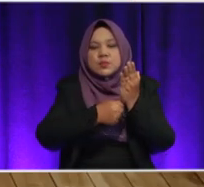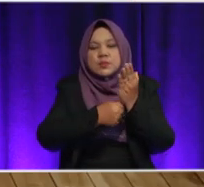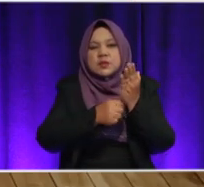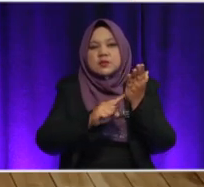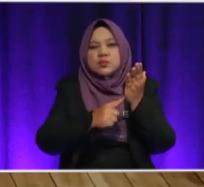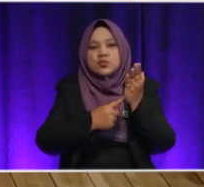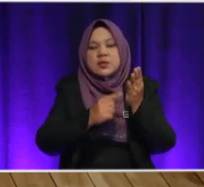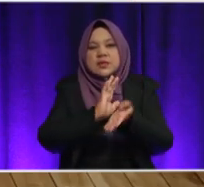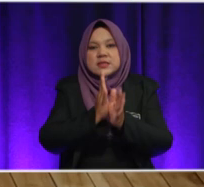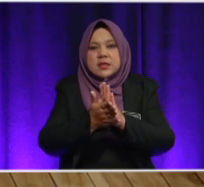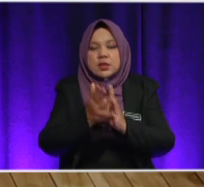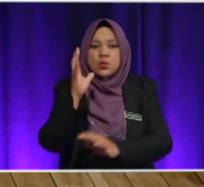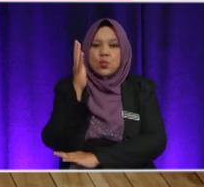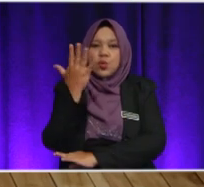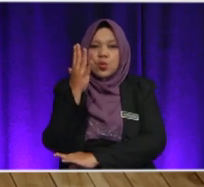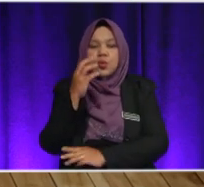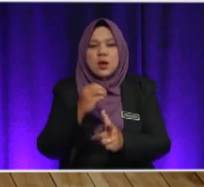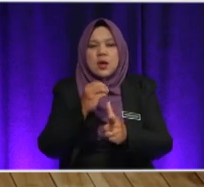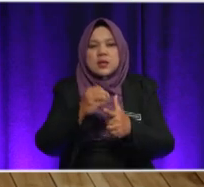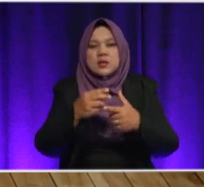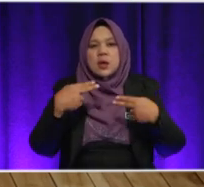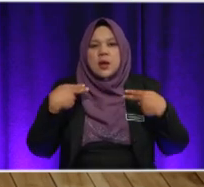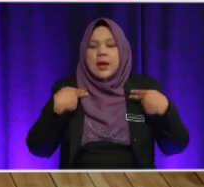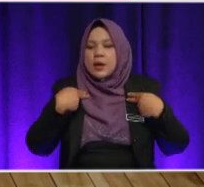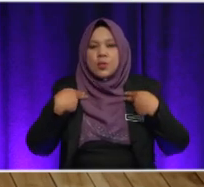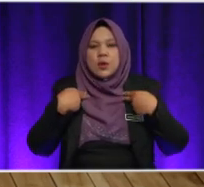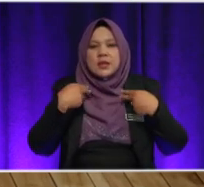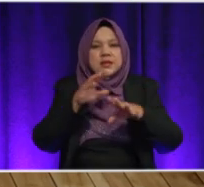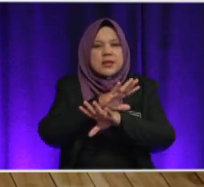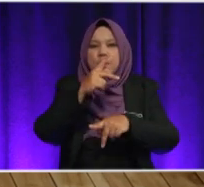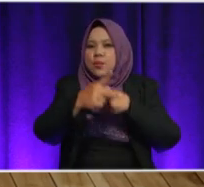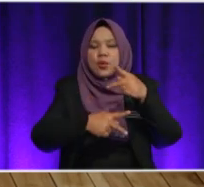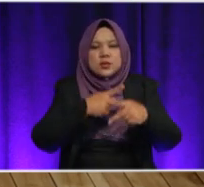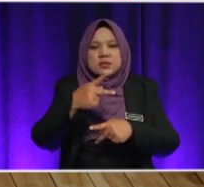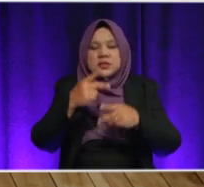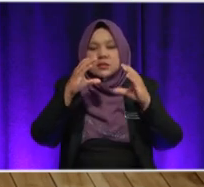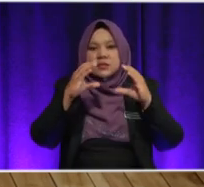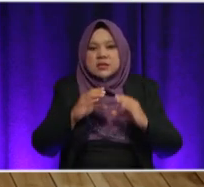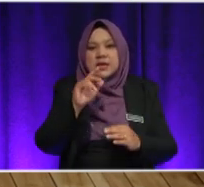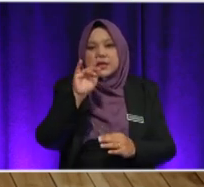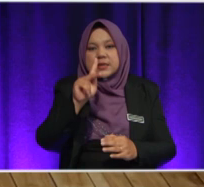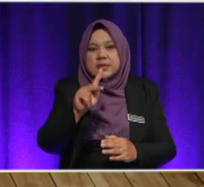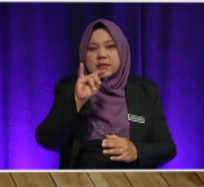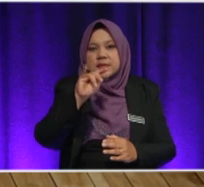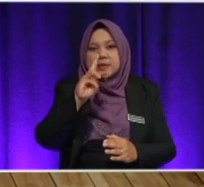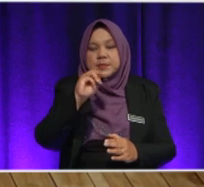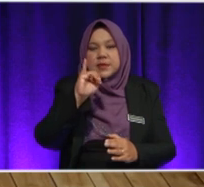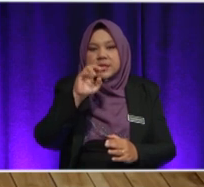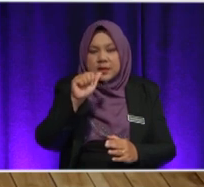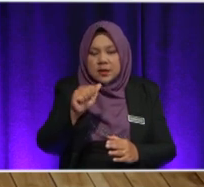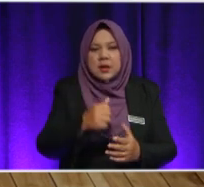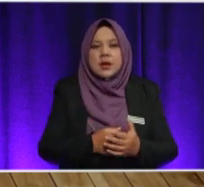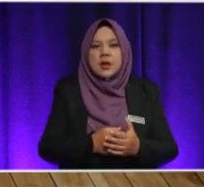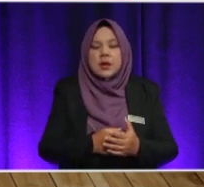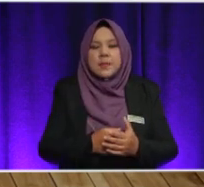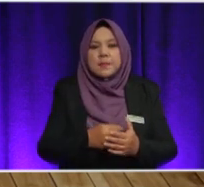jadi seperti tumbuhan dan hewan tanpa diproses secara kimia sama cat atas meja itu ada madu betul madu